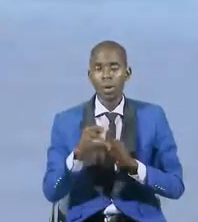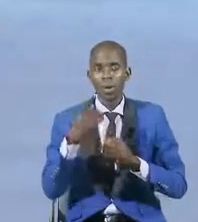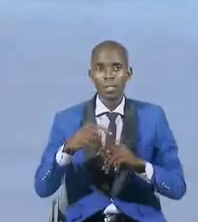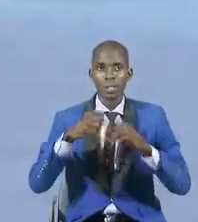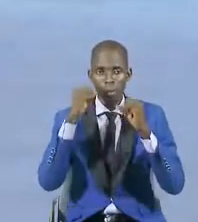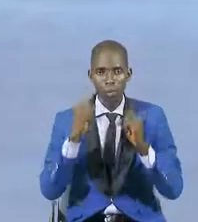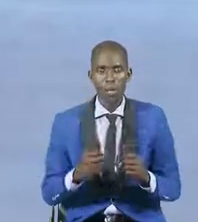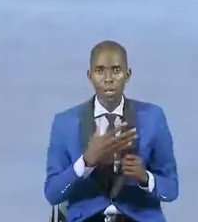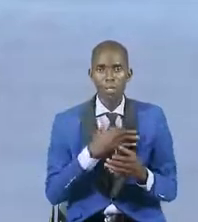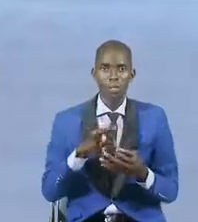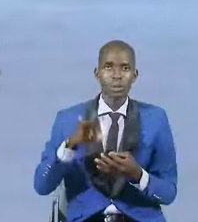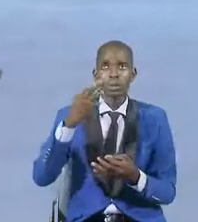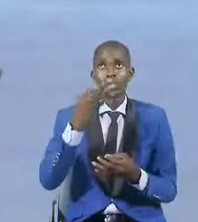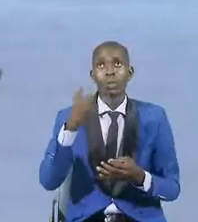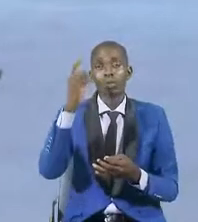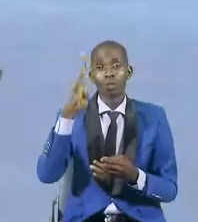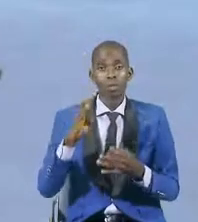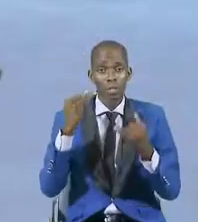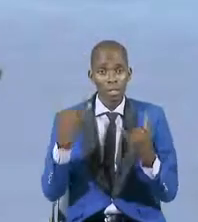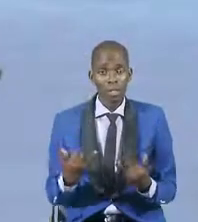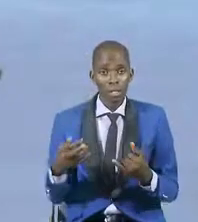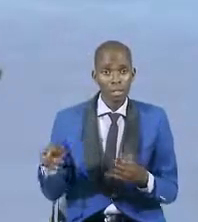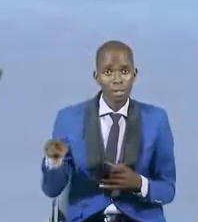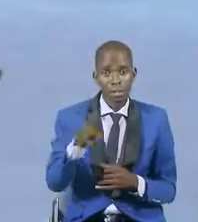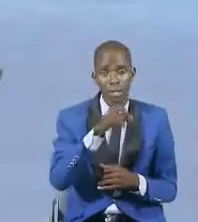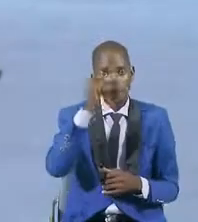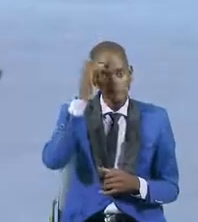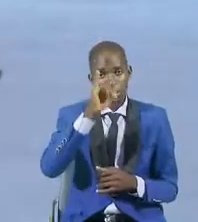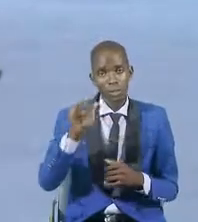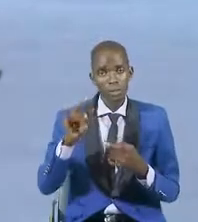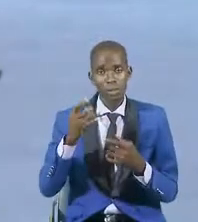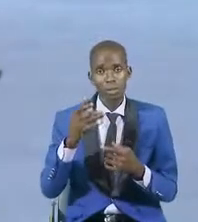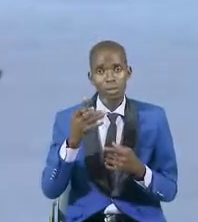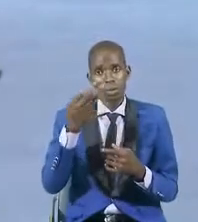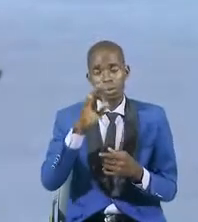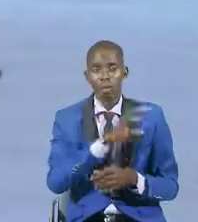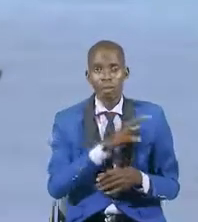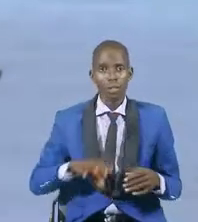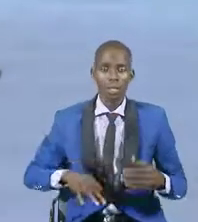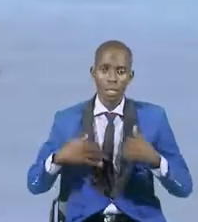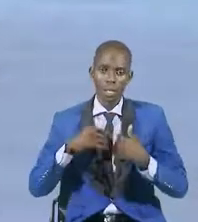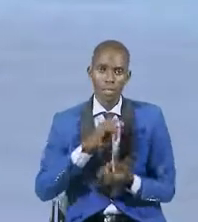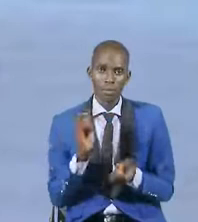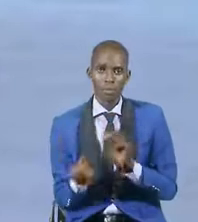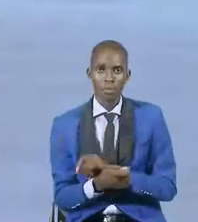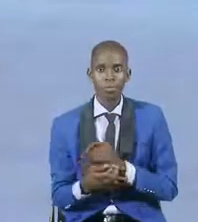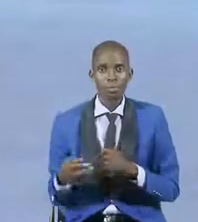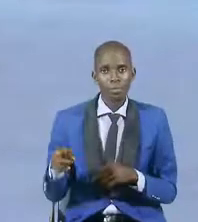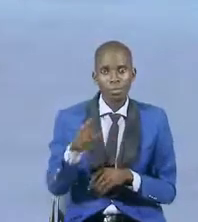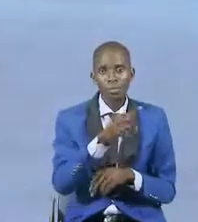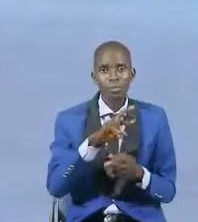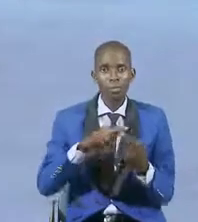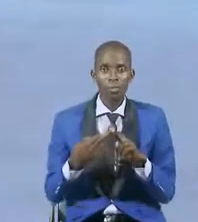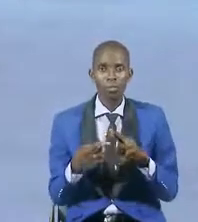puissance de l'Esprit de Dieu. Leur attitude envers Christ est changée, leur parole à Christ est